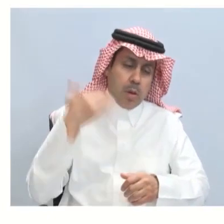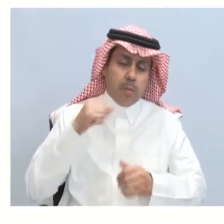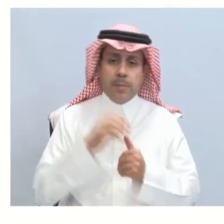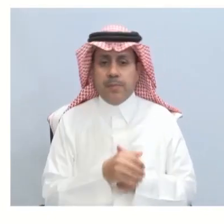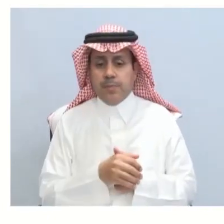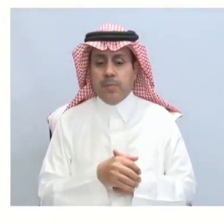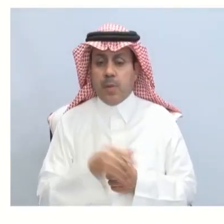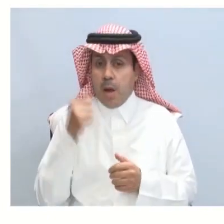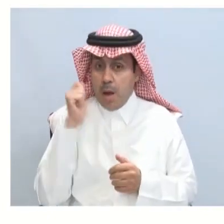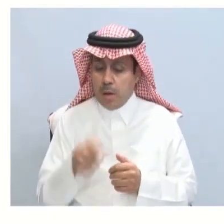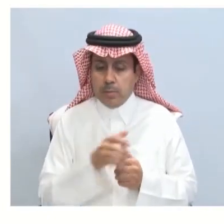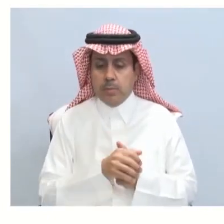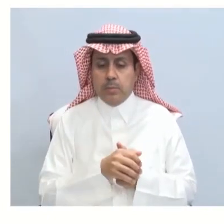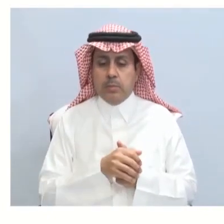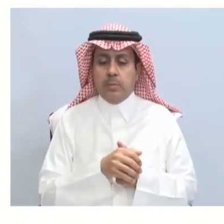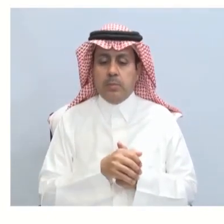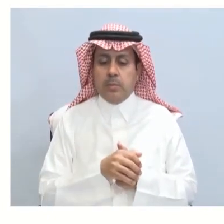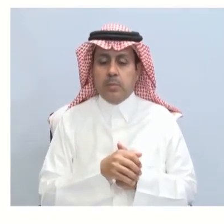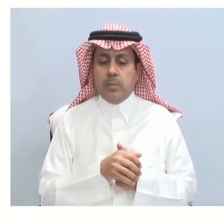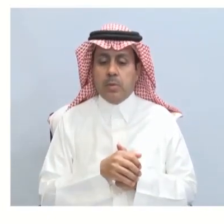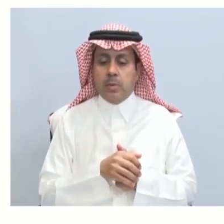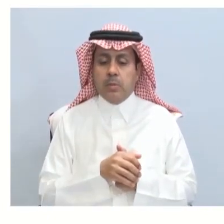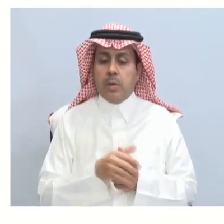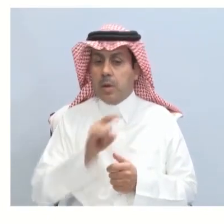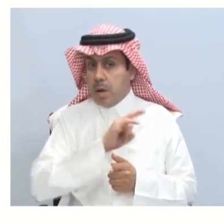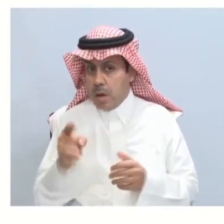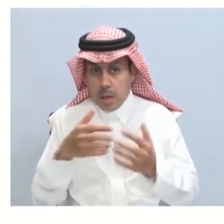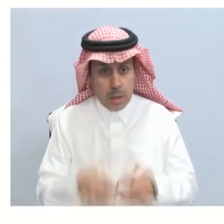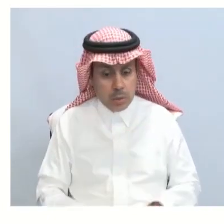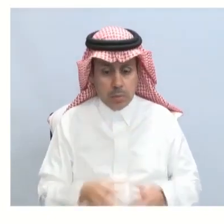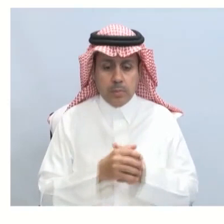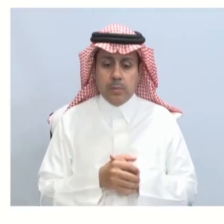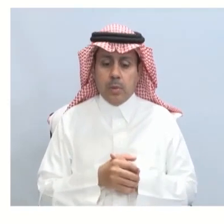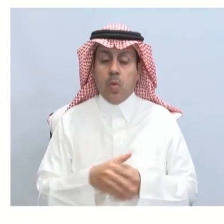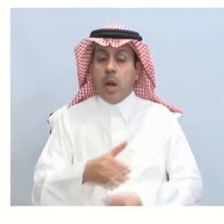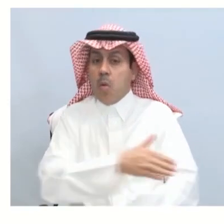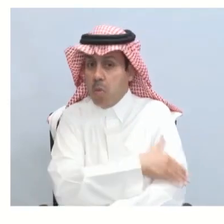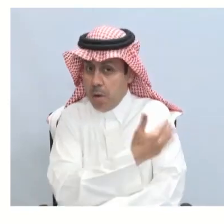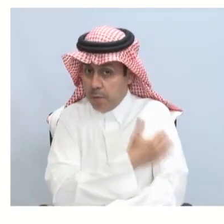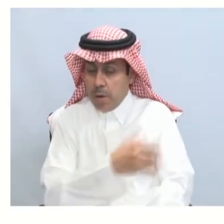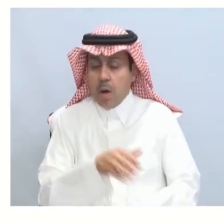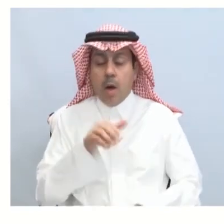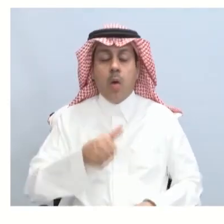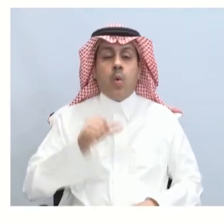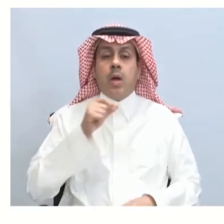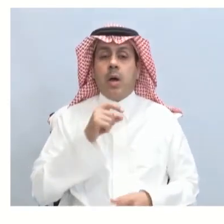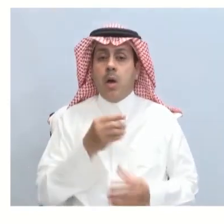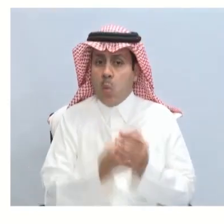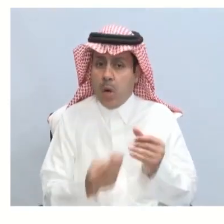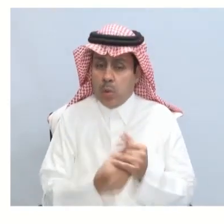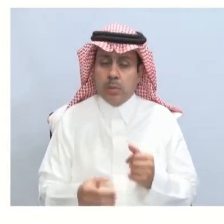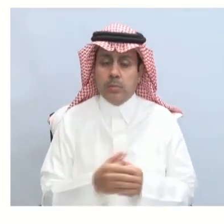بحق المقتول في قتل العمد هنا حقه لا يسقط ولو عفا اولياء الدم او